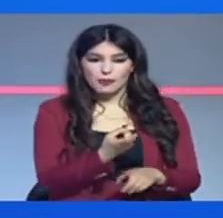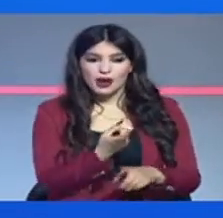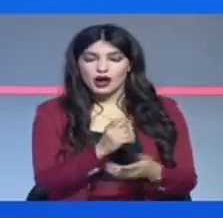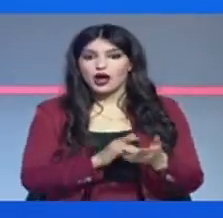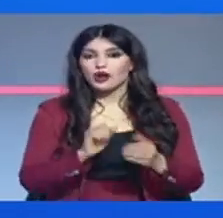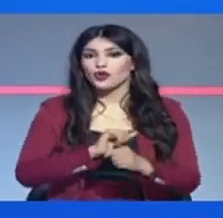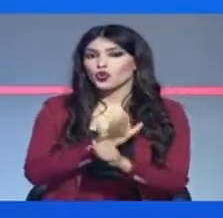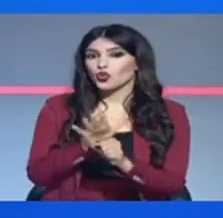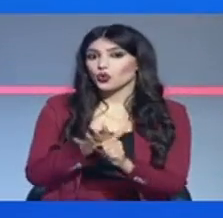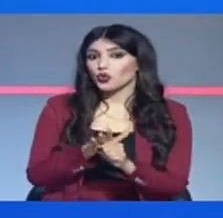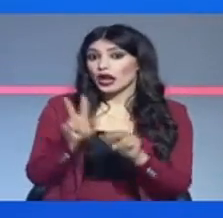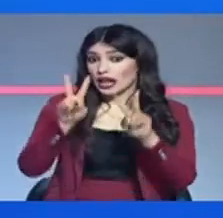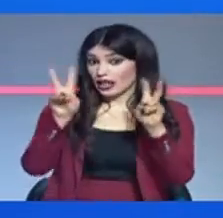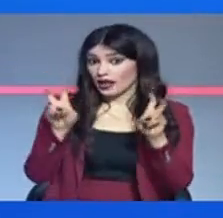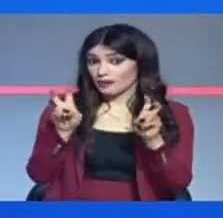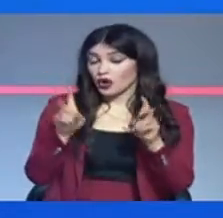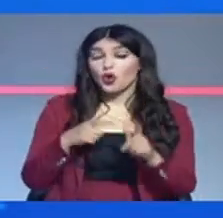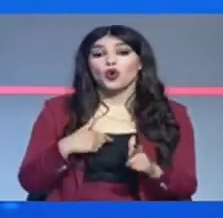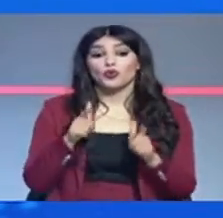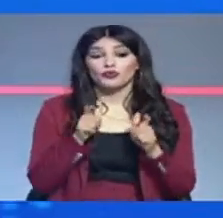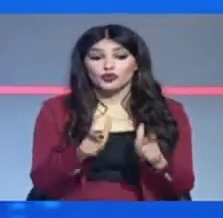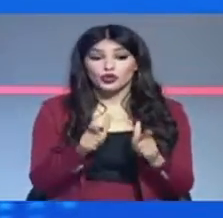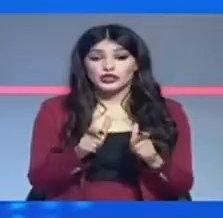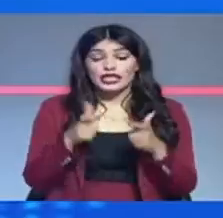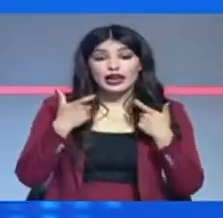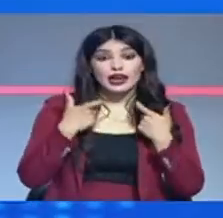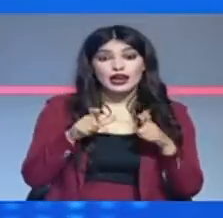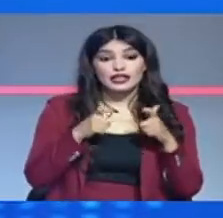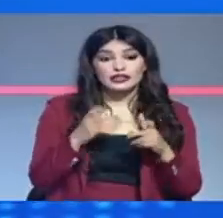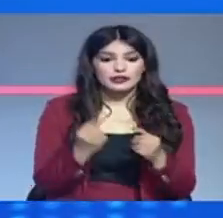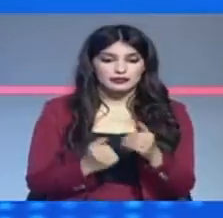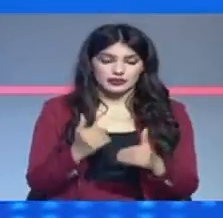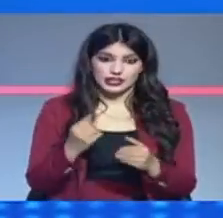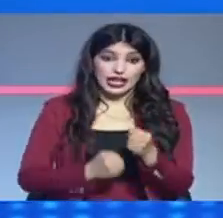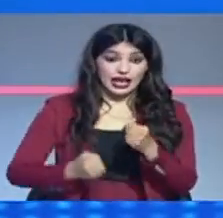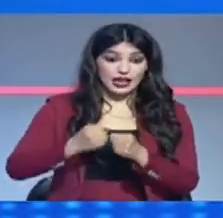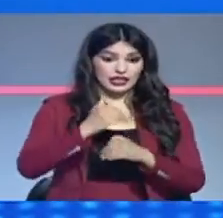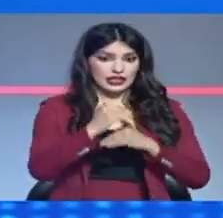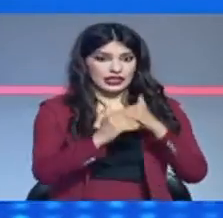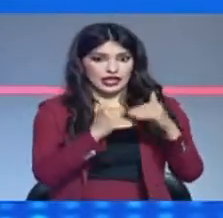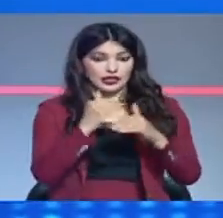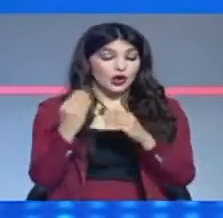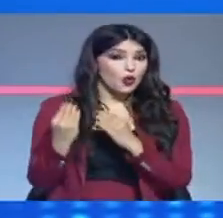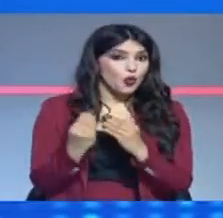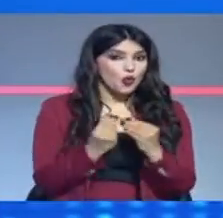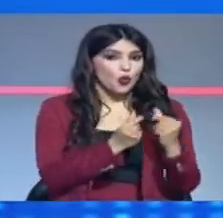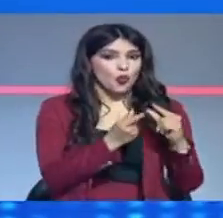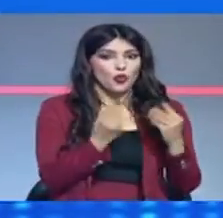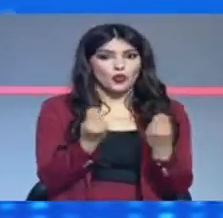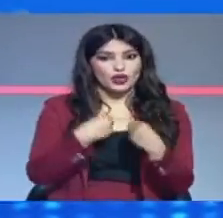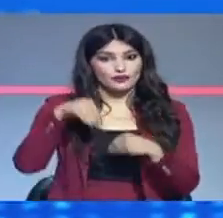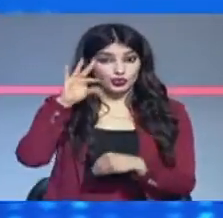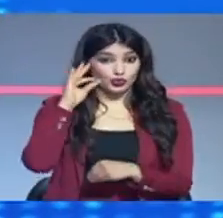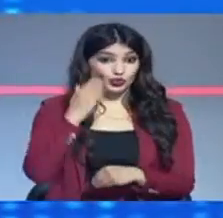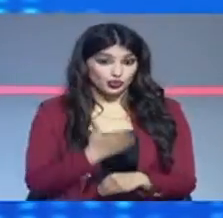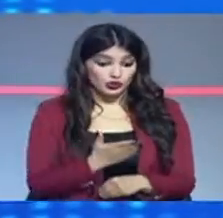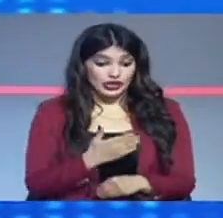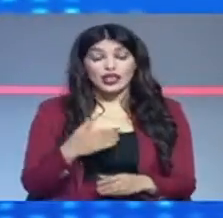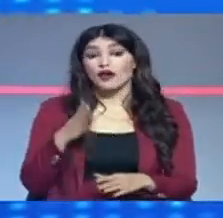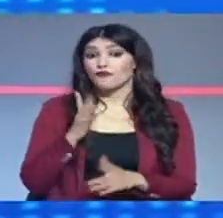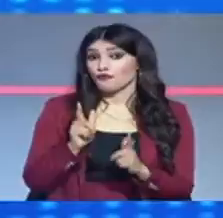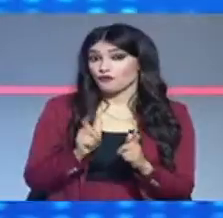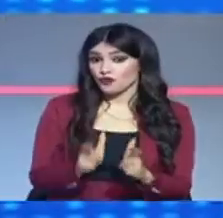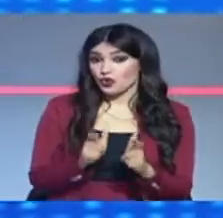عشرين والفين والفرص المتاحه نحو تحقيق تنميه خضراء ومرنه في كواليس مناسبه